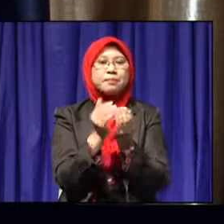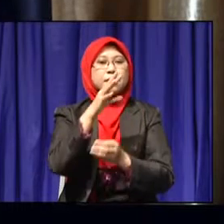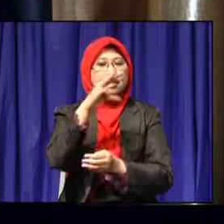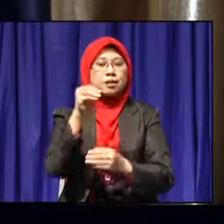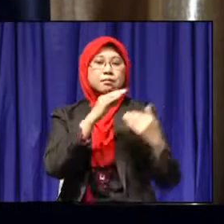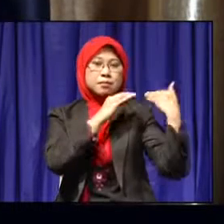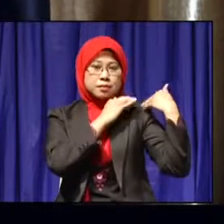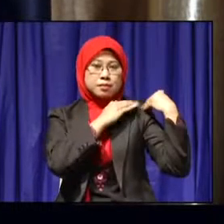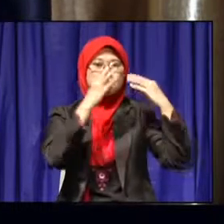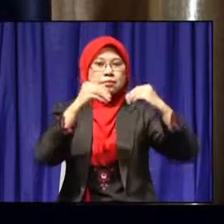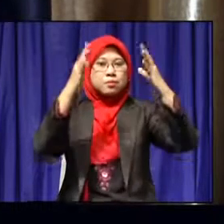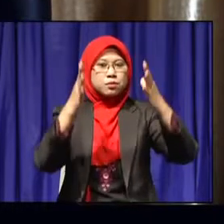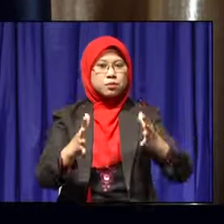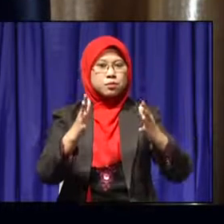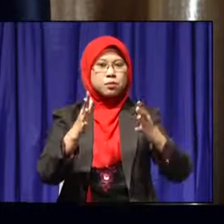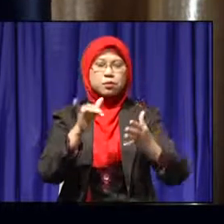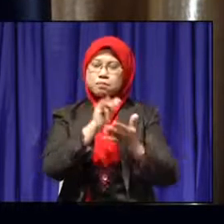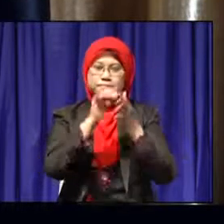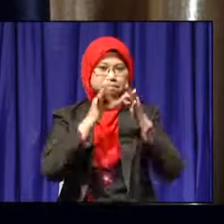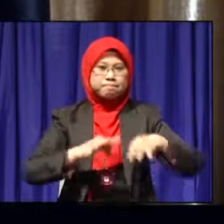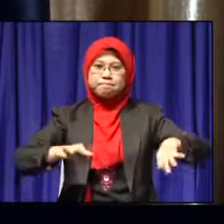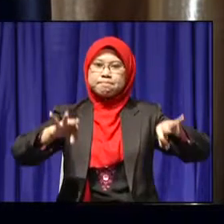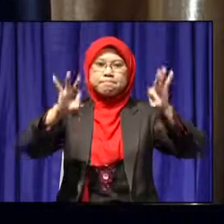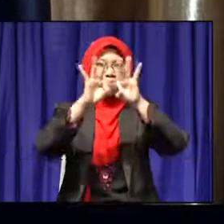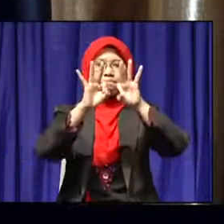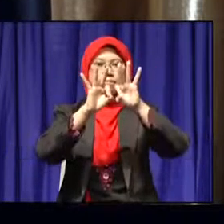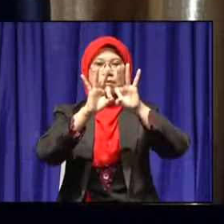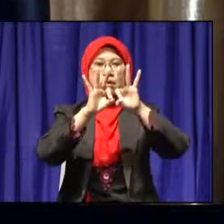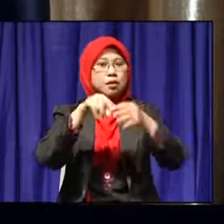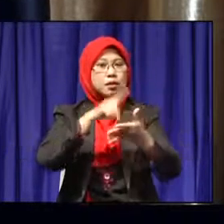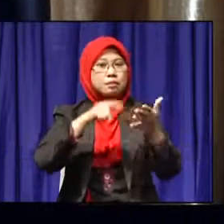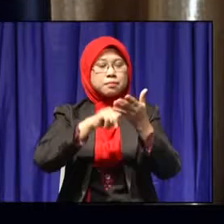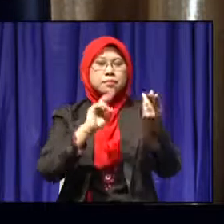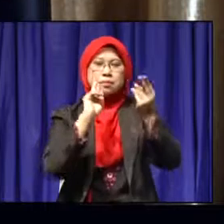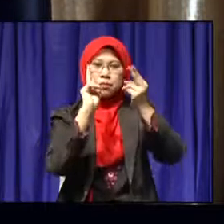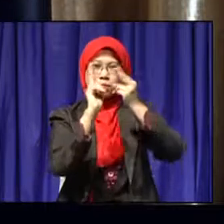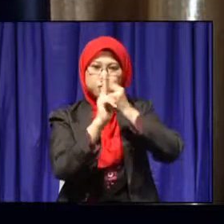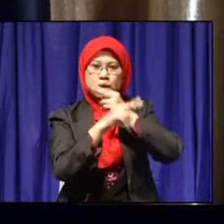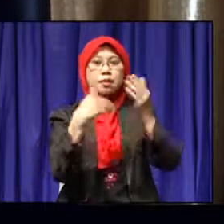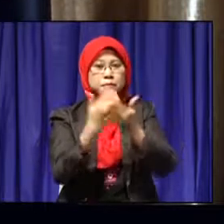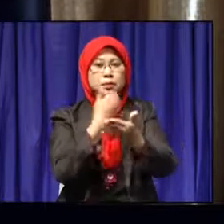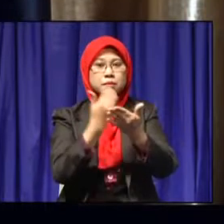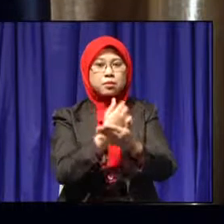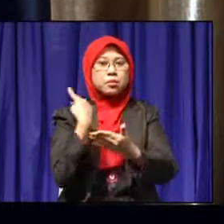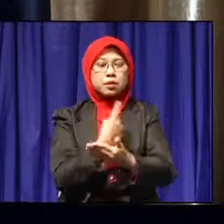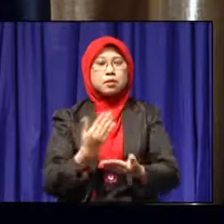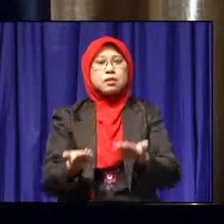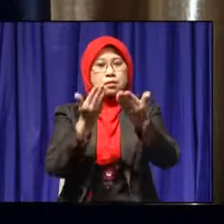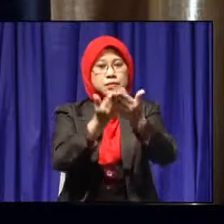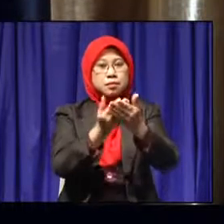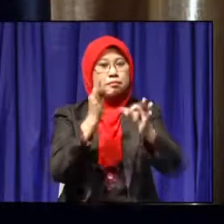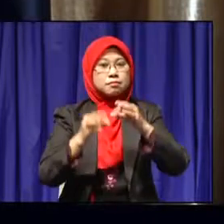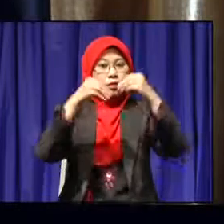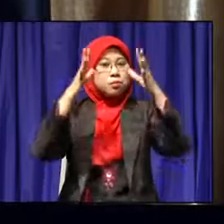peranan guru adalah satu yang cukup jadi apa pembaruan yang kita bawa kalau guru